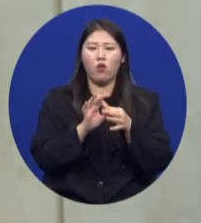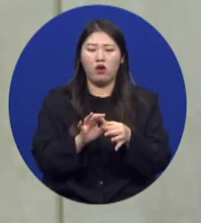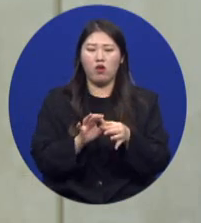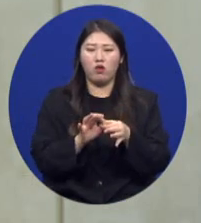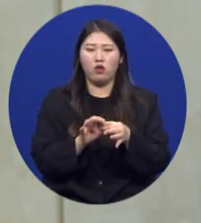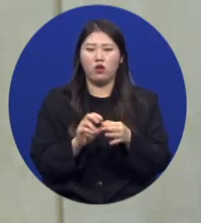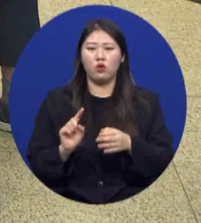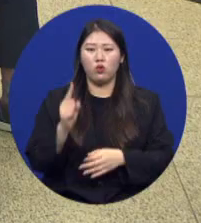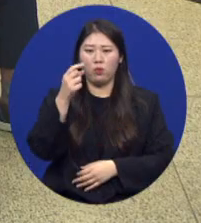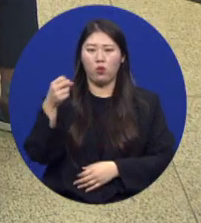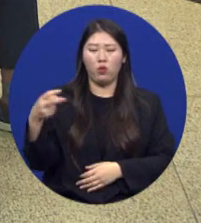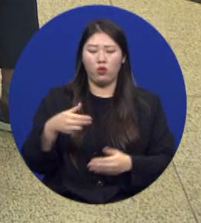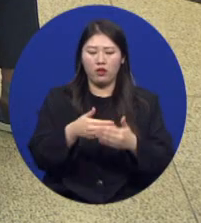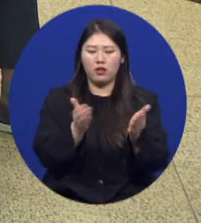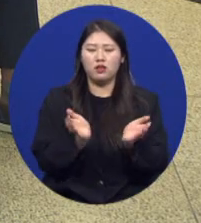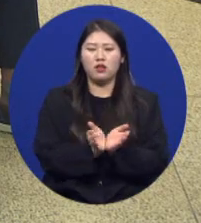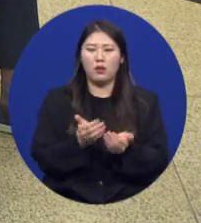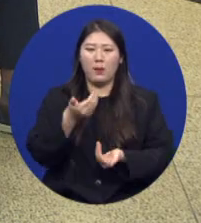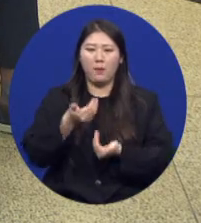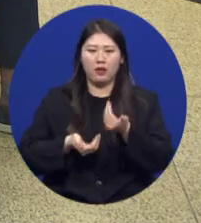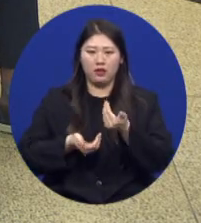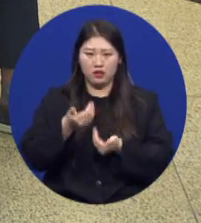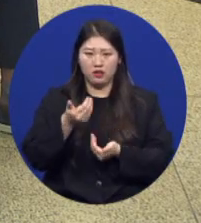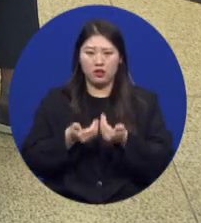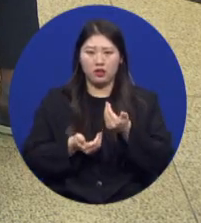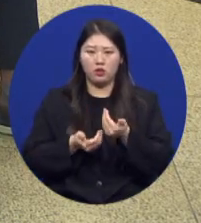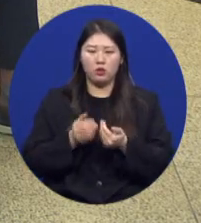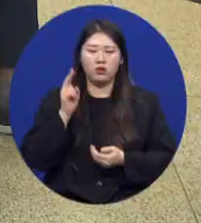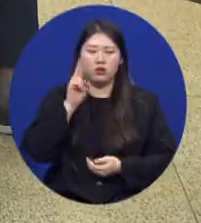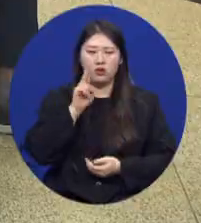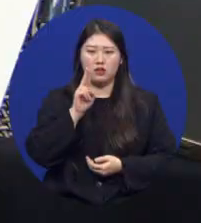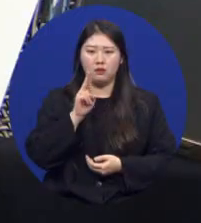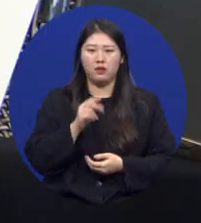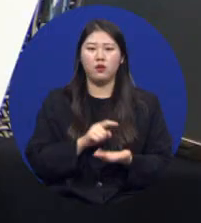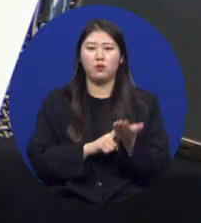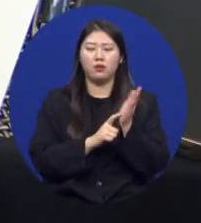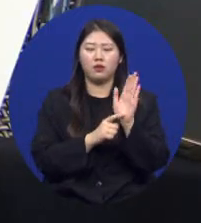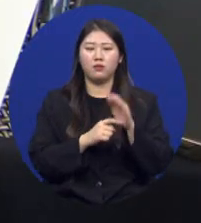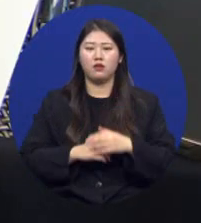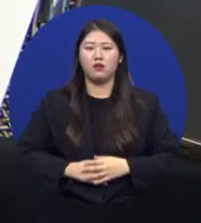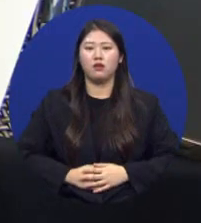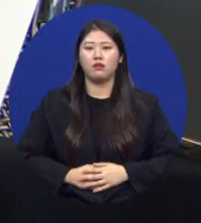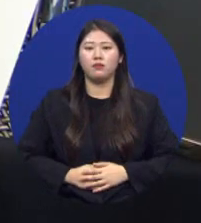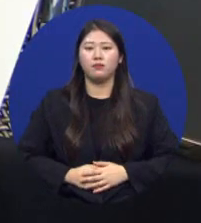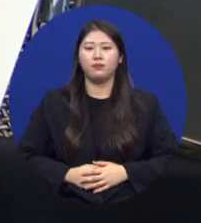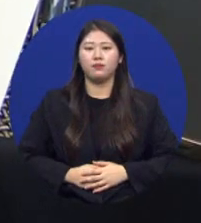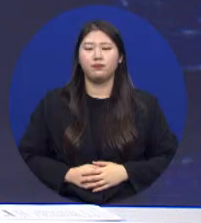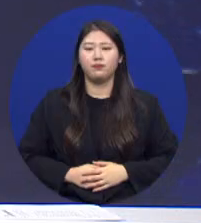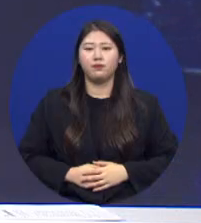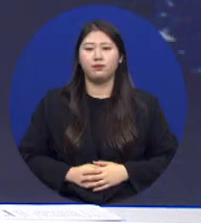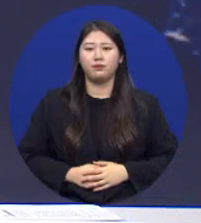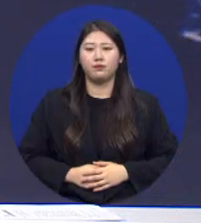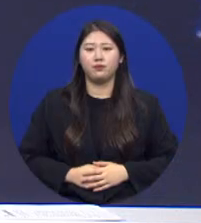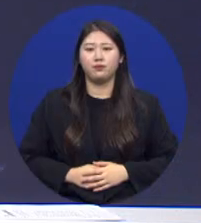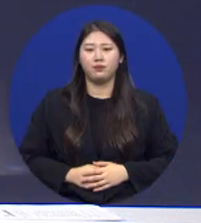높고 단체 등과의 마찰로 고착화 가능성도 높다고 지적했습니다.